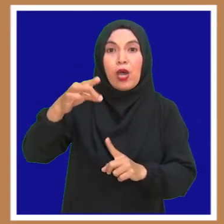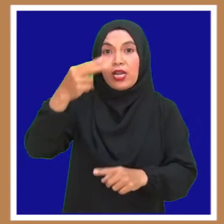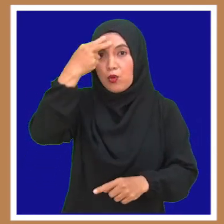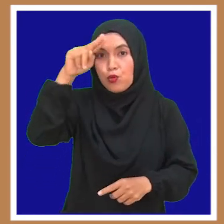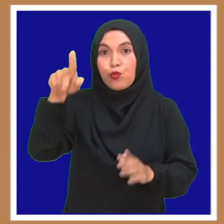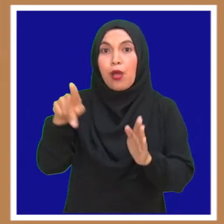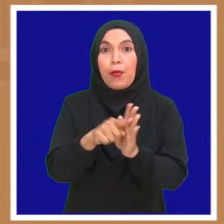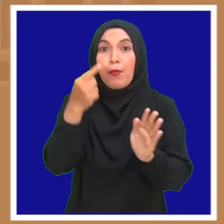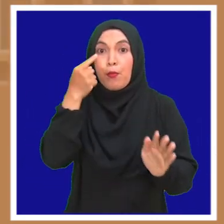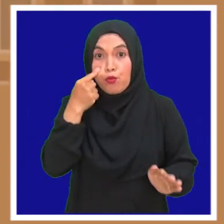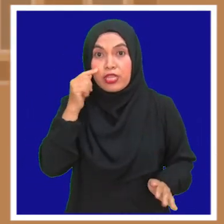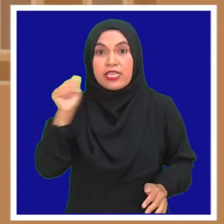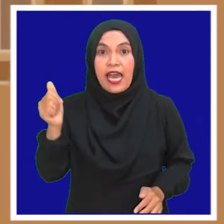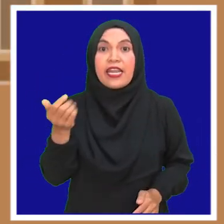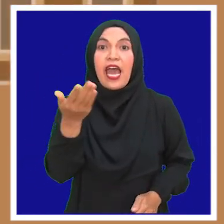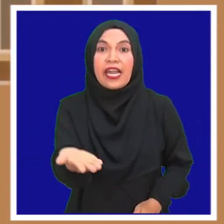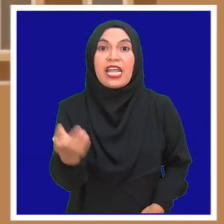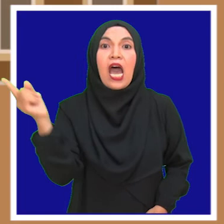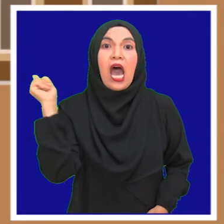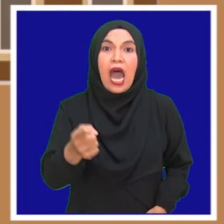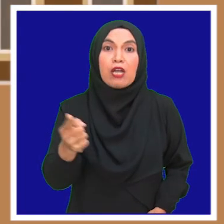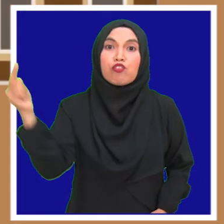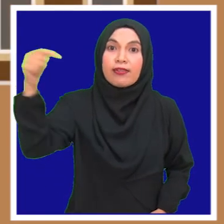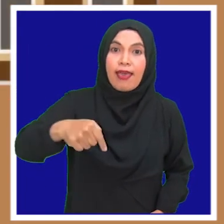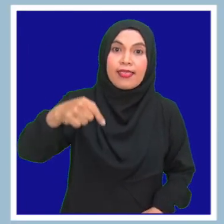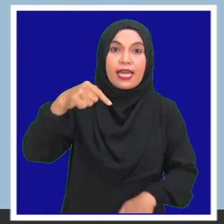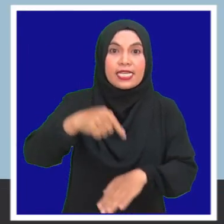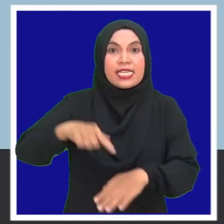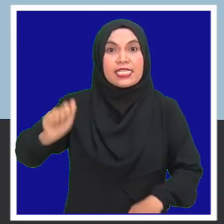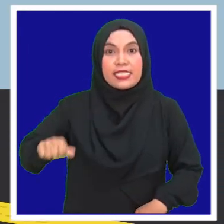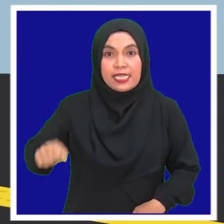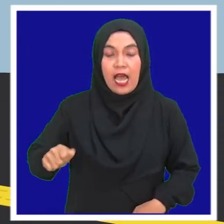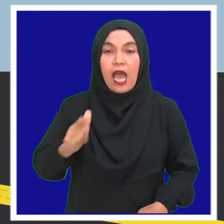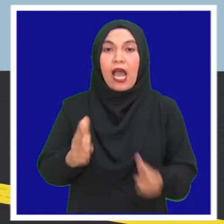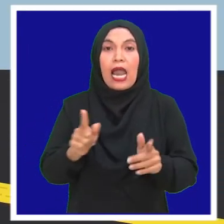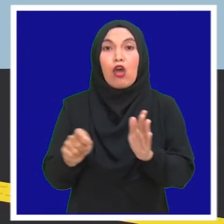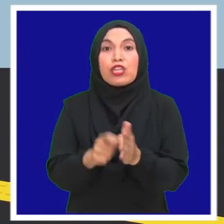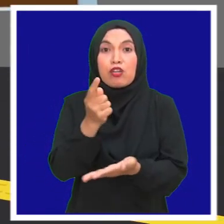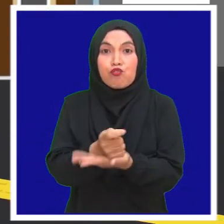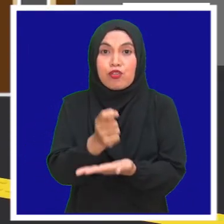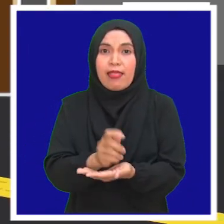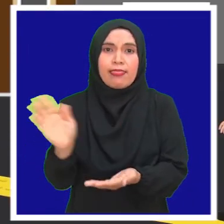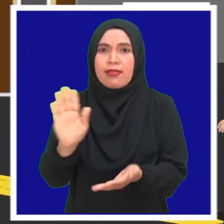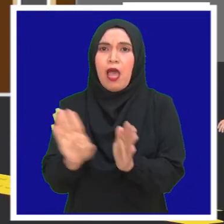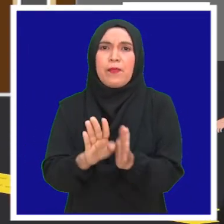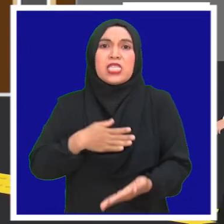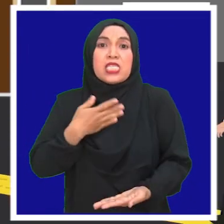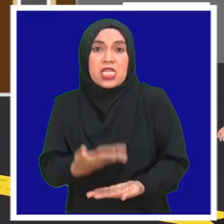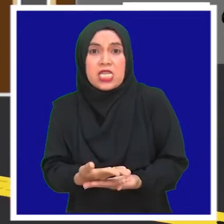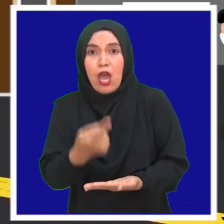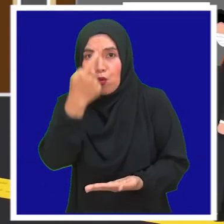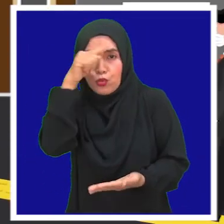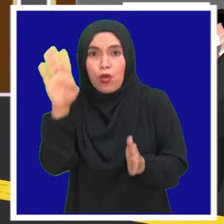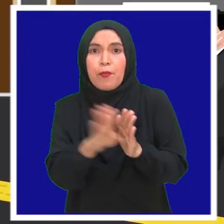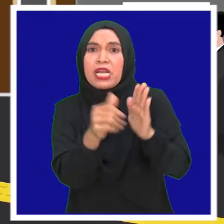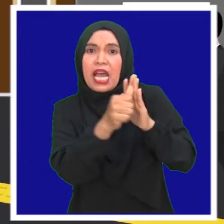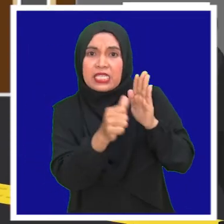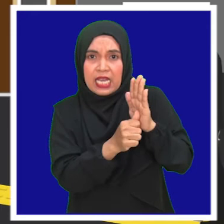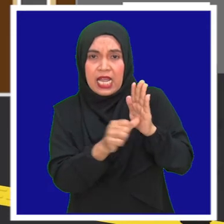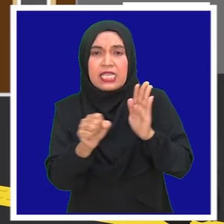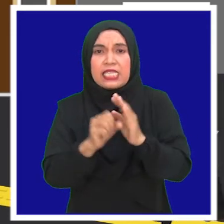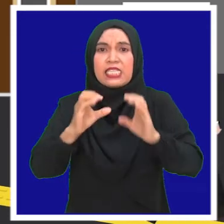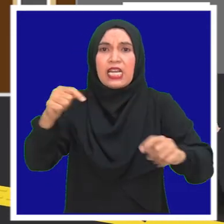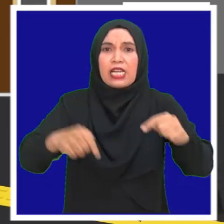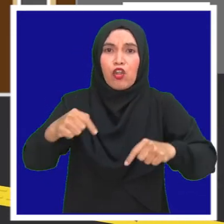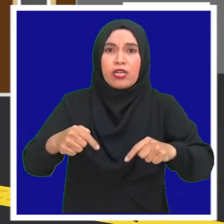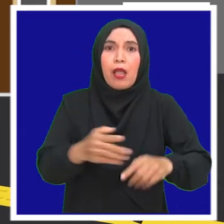Terkecuali untuk pembuktian, Anda harus datang langsung di persidangan. Jika tergugat atau termohon tidak bersedia untuk beracara secara